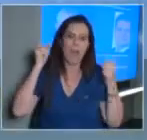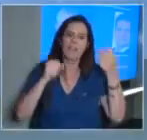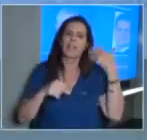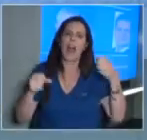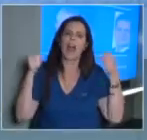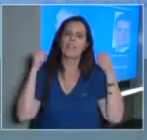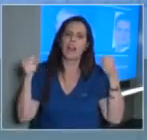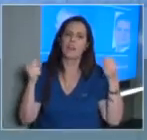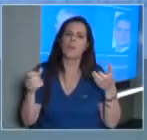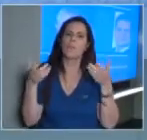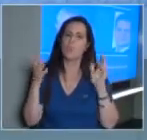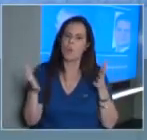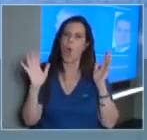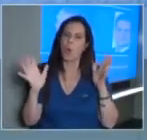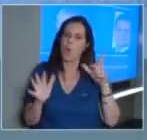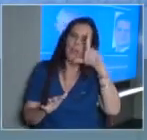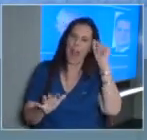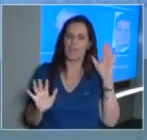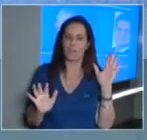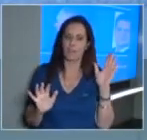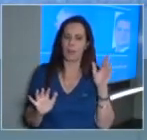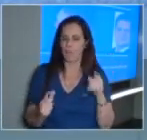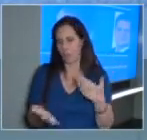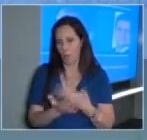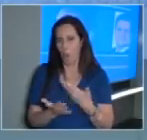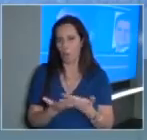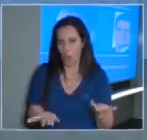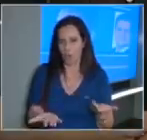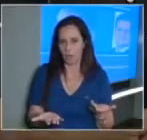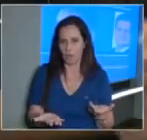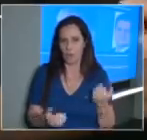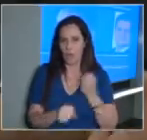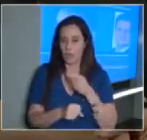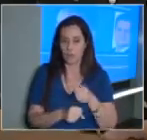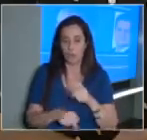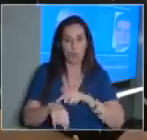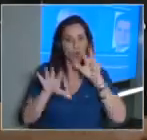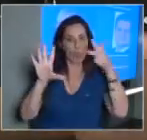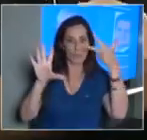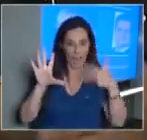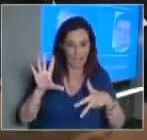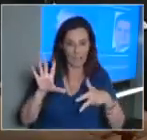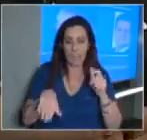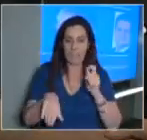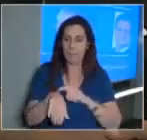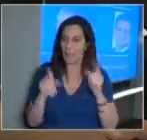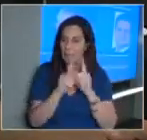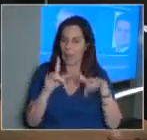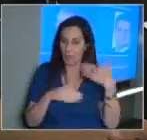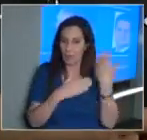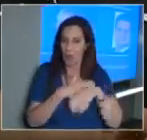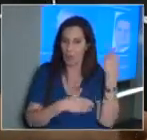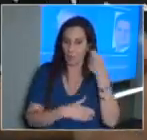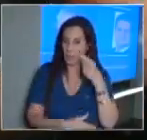הייתה הפגנה מאוד מאוד תל אביבית, וגם עצם העובדה שקבעתם אותה ב8:30 בערב, זמן קצר אחרי